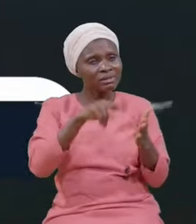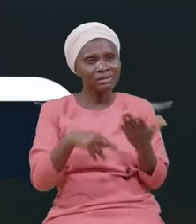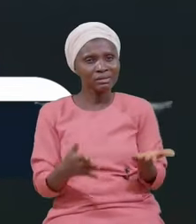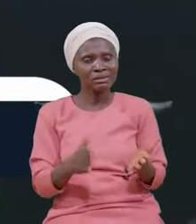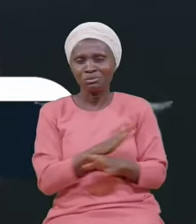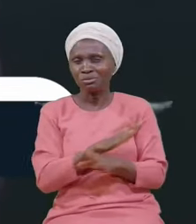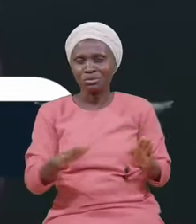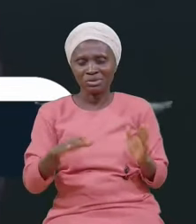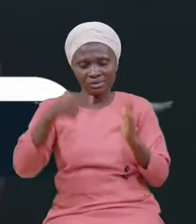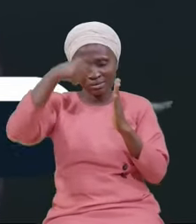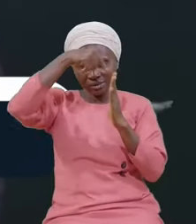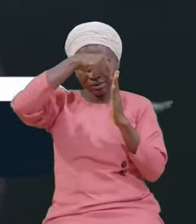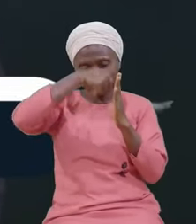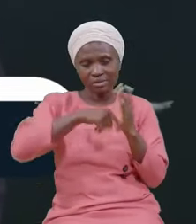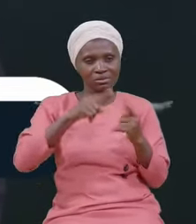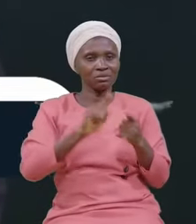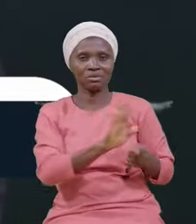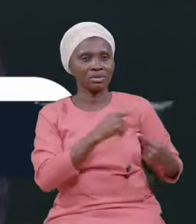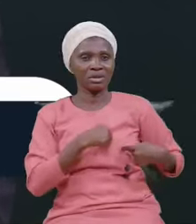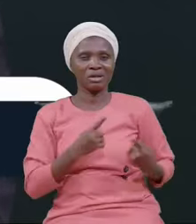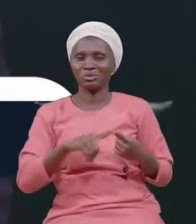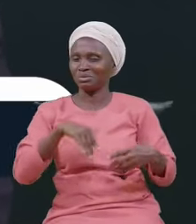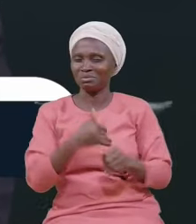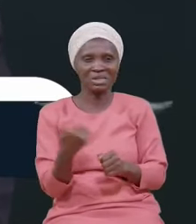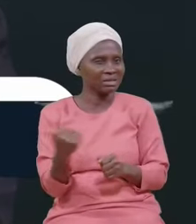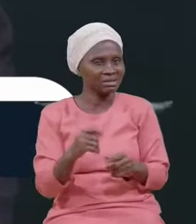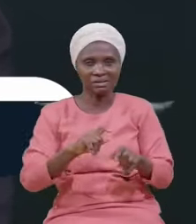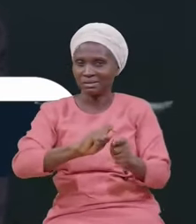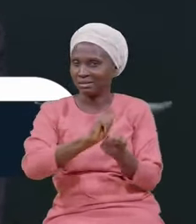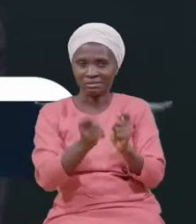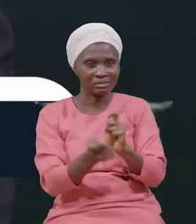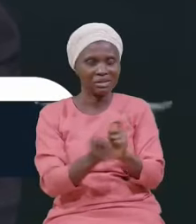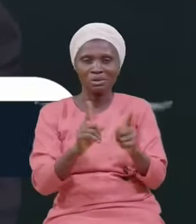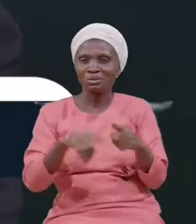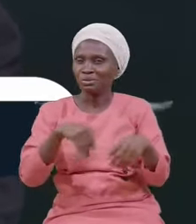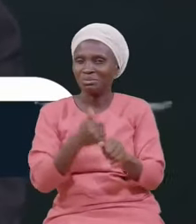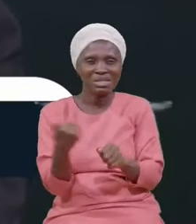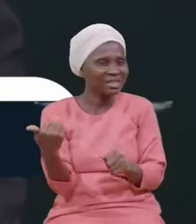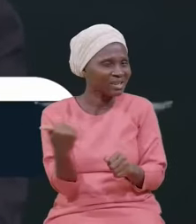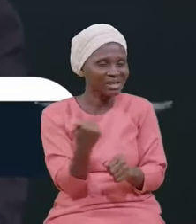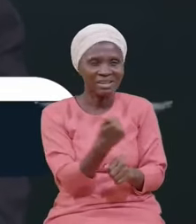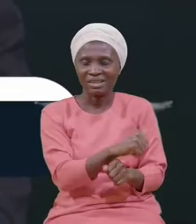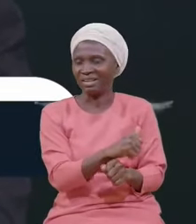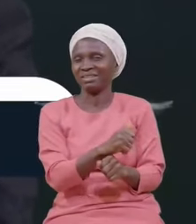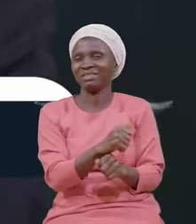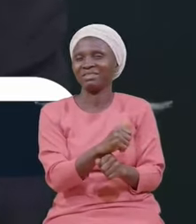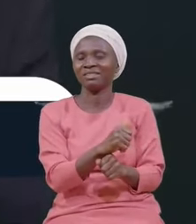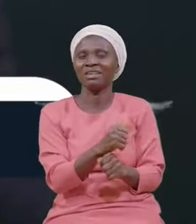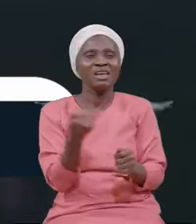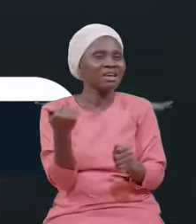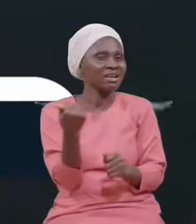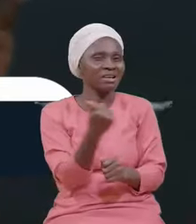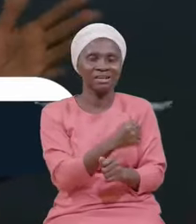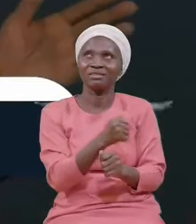rentre pas en eux pour apporter un changement quelconque, pour apporter une intervention divine du